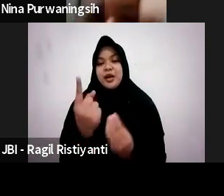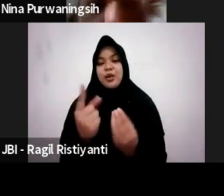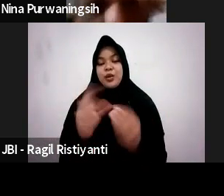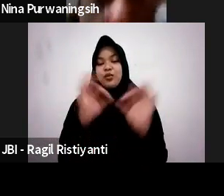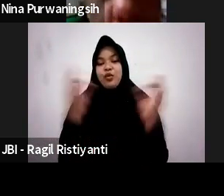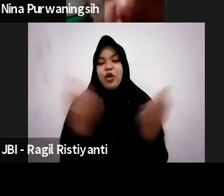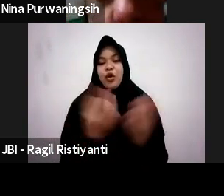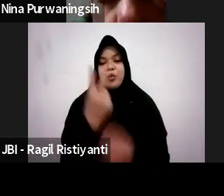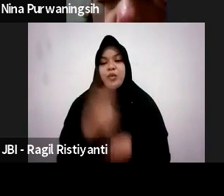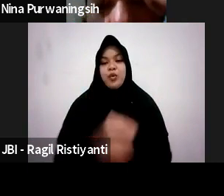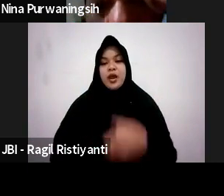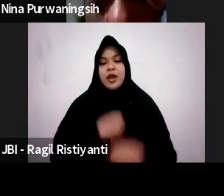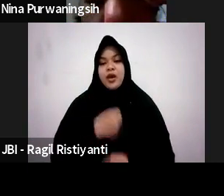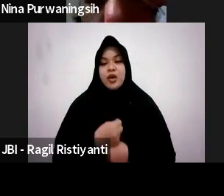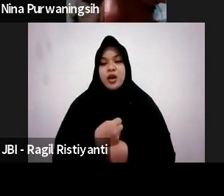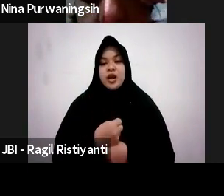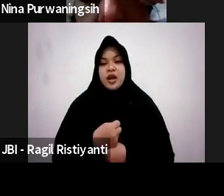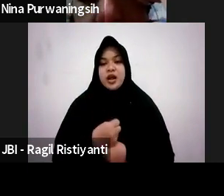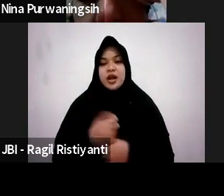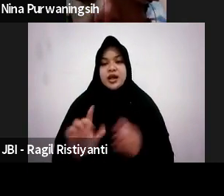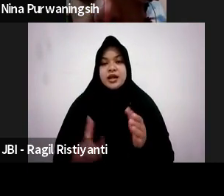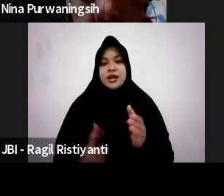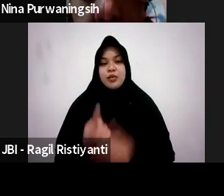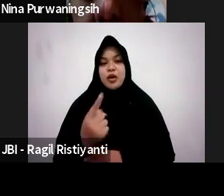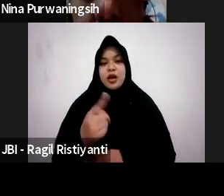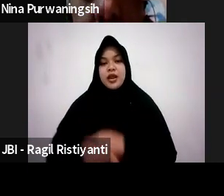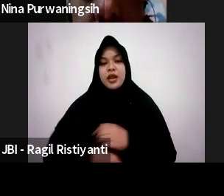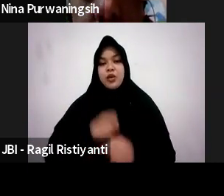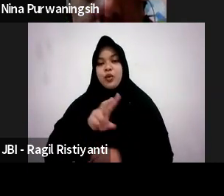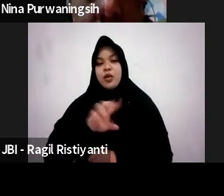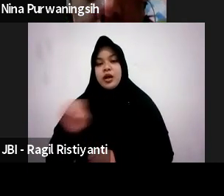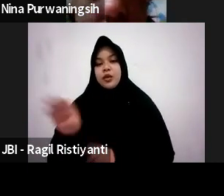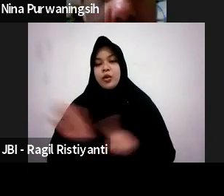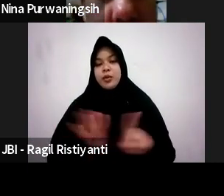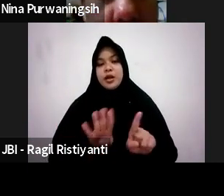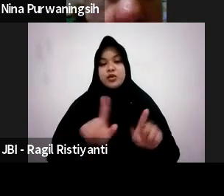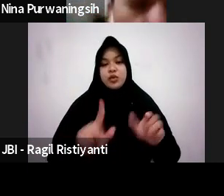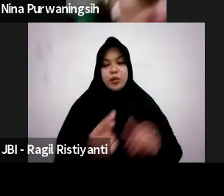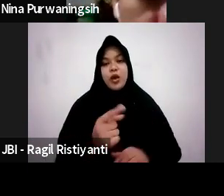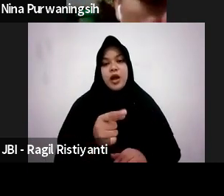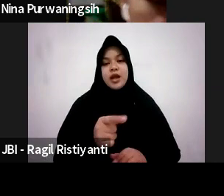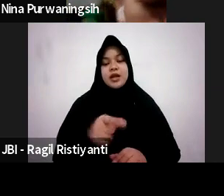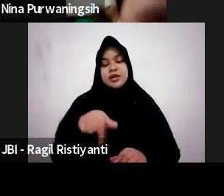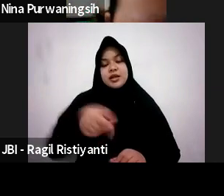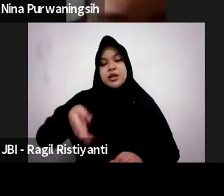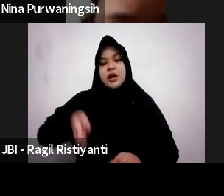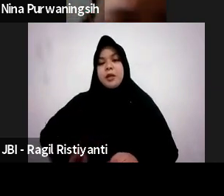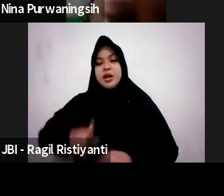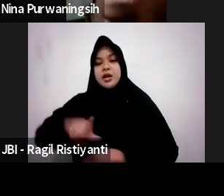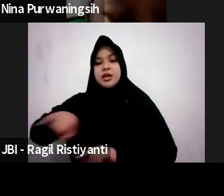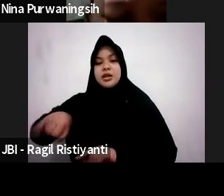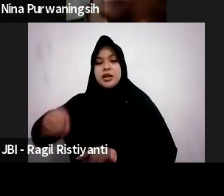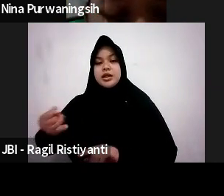yang sejak tahun 2014 telah dirintis oleh sikap dan saat ini menjadi